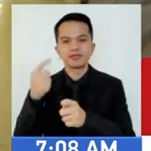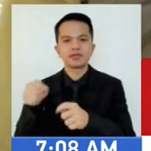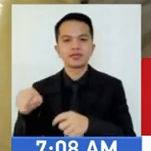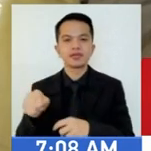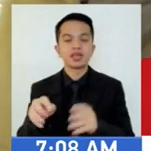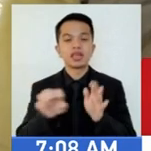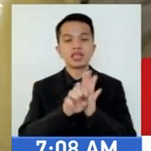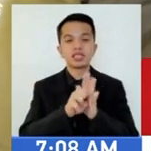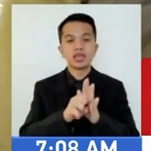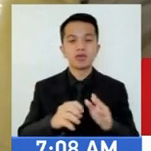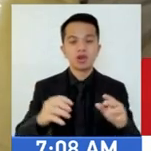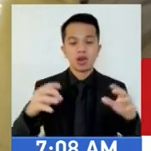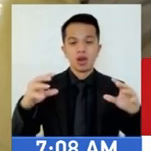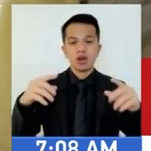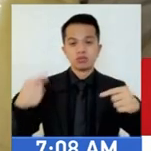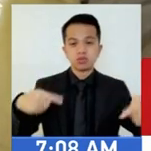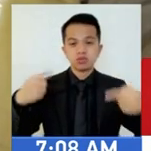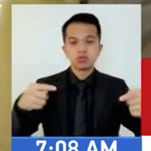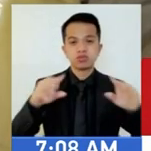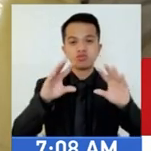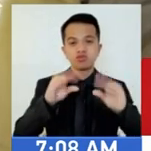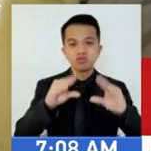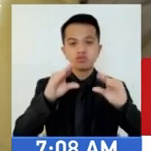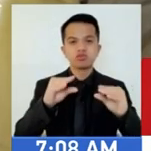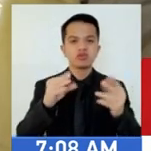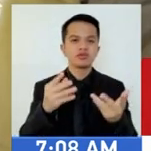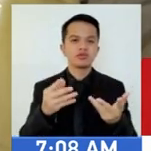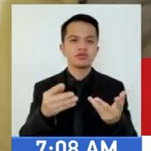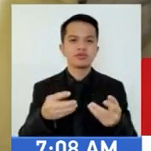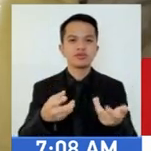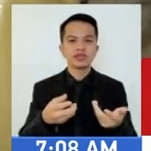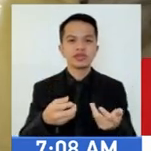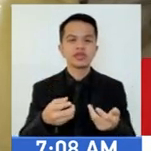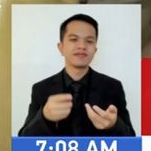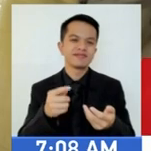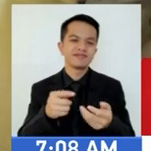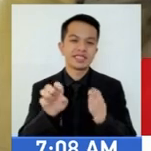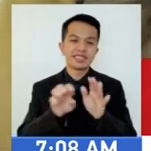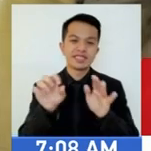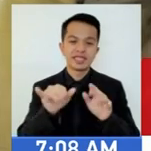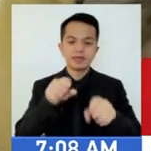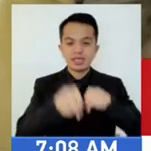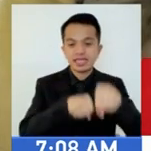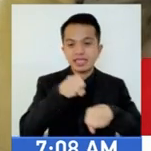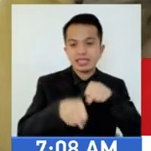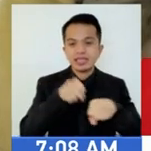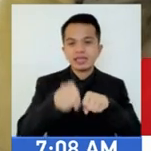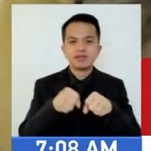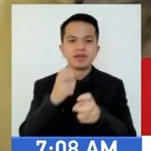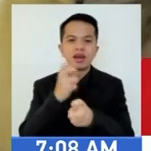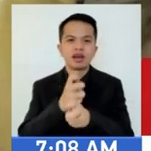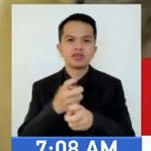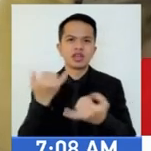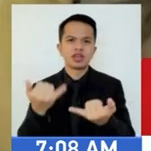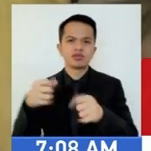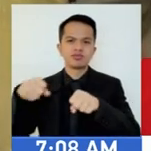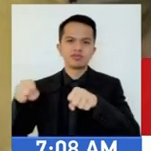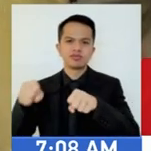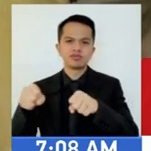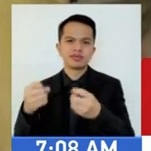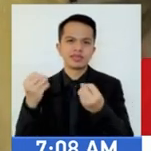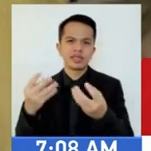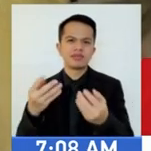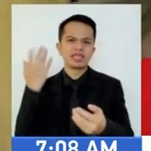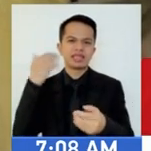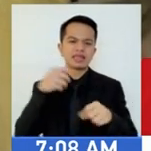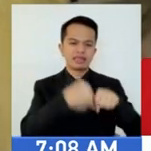ang biyahe. Minsan talagang hirap ang biyahe rito dahil sa dami na rin ng tricycle. Di katulad nung araw na kami-kami lang sidecar. Ngayon sa dami